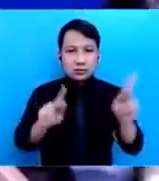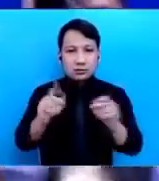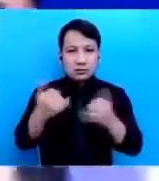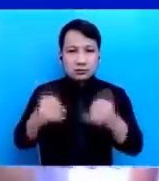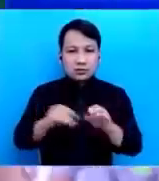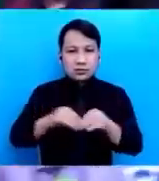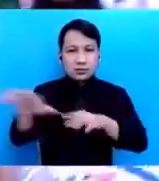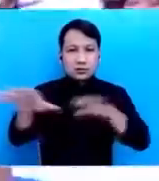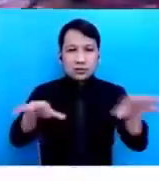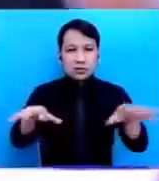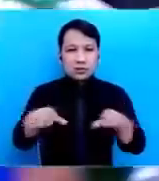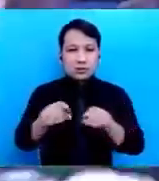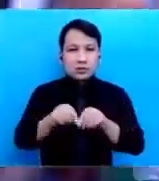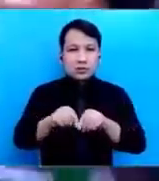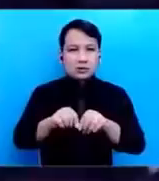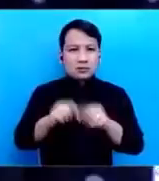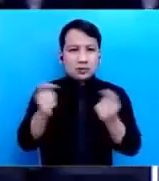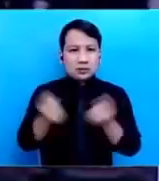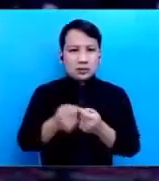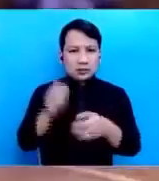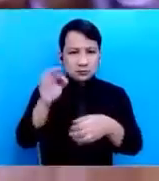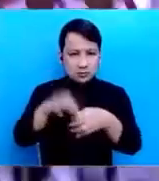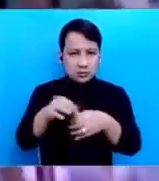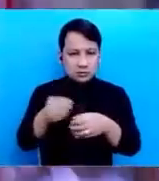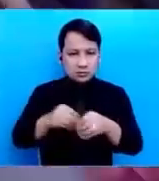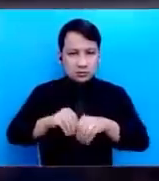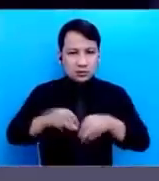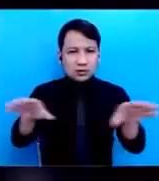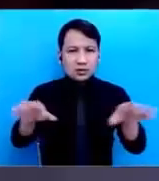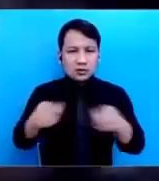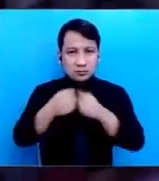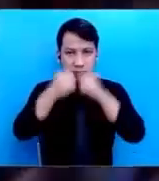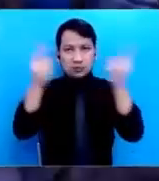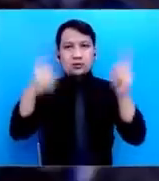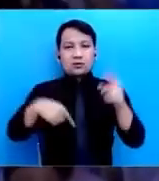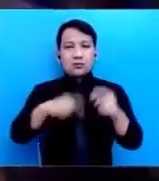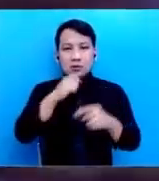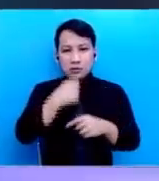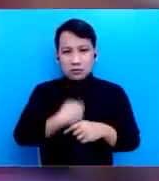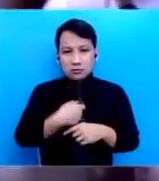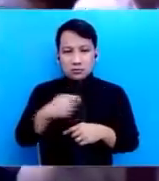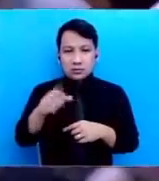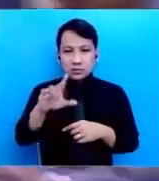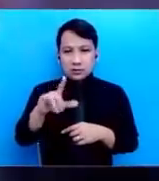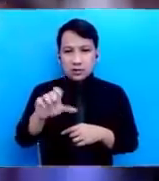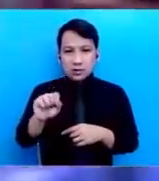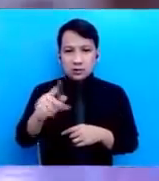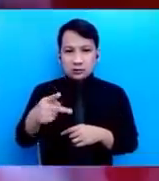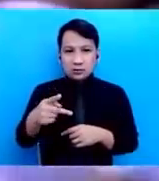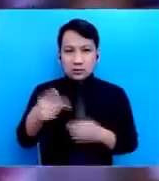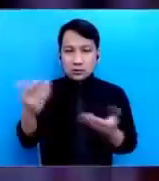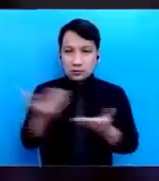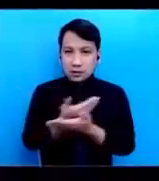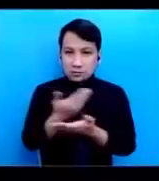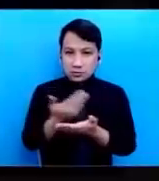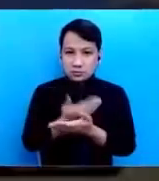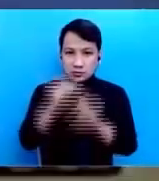ng isang dispersal draft. In shock ang old and current Alaska players sa big announcement.